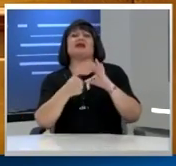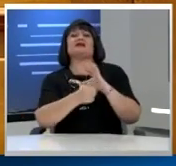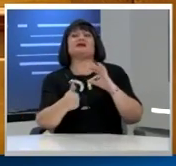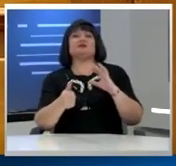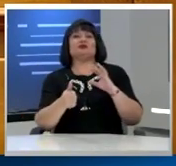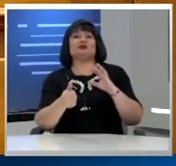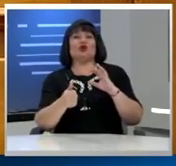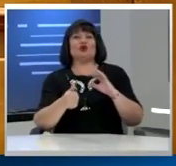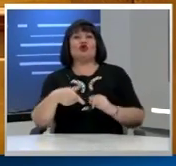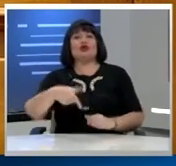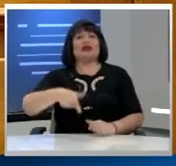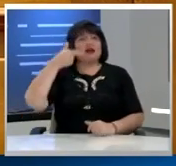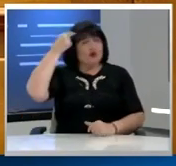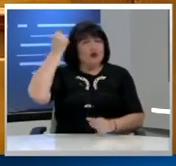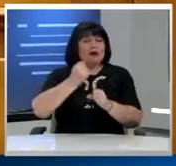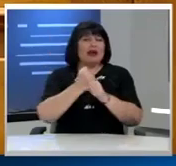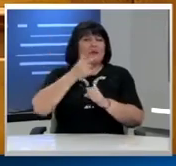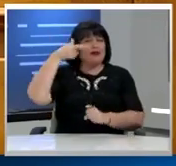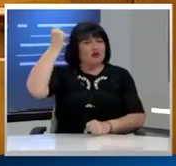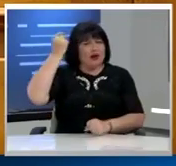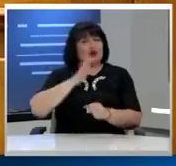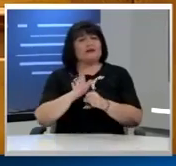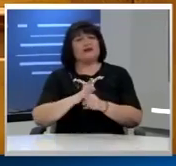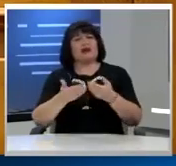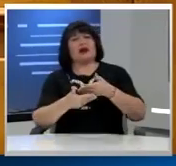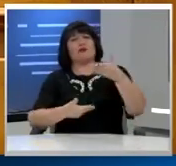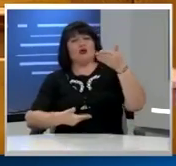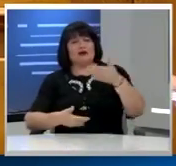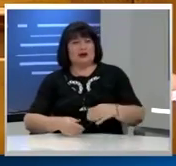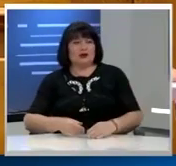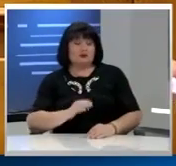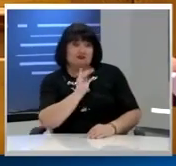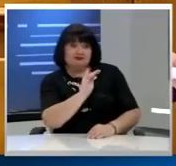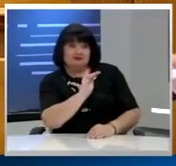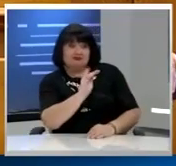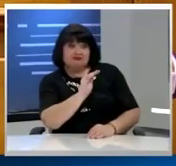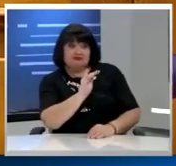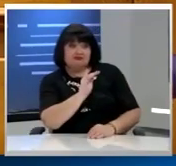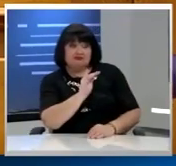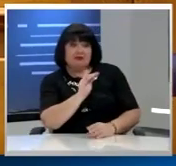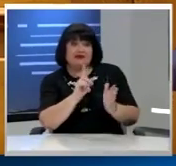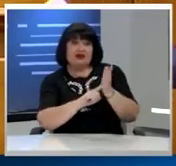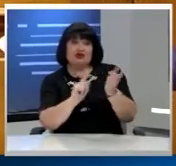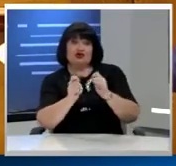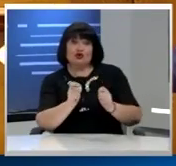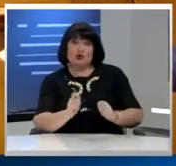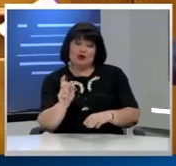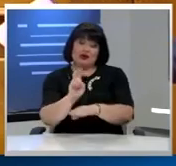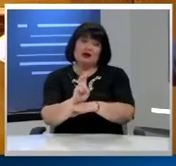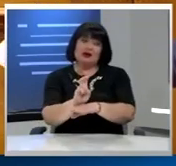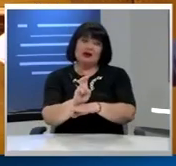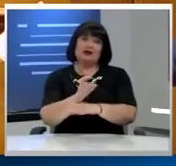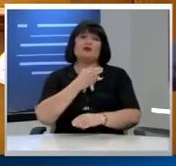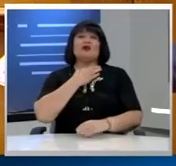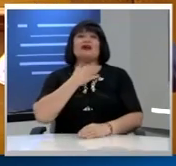απολυτήριο γενικού ή επαγγελματικού λυκείου. Δεν ξέρω μήπως αυτή την τροπολογία να την κρατήσετε, μήπως